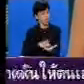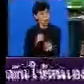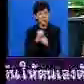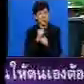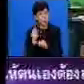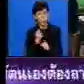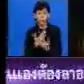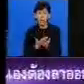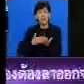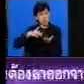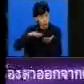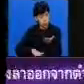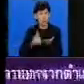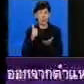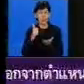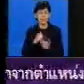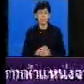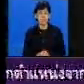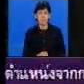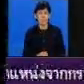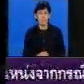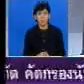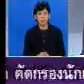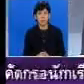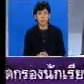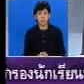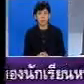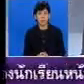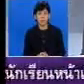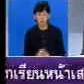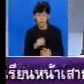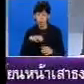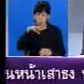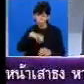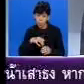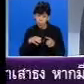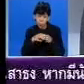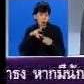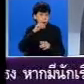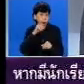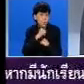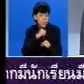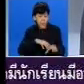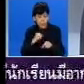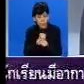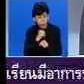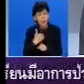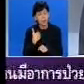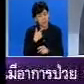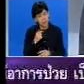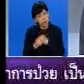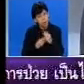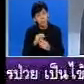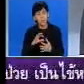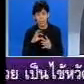และค่าใช้จ่ายก็ต่ำกว่าโรงพยาบาลเอกชนจากการที่กรมชลประทานเตือนประชาชนในเขตบ้านตลาดเก่าอำเภ